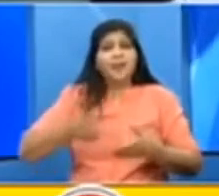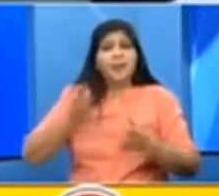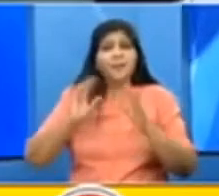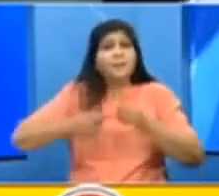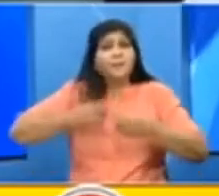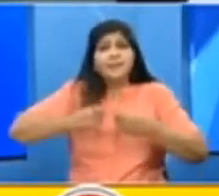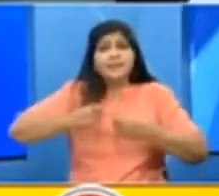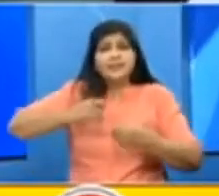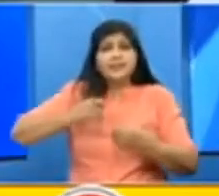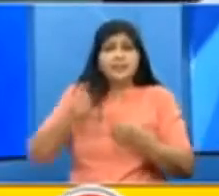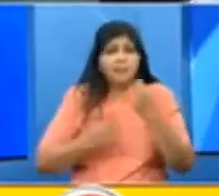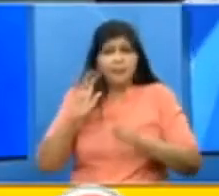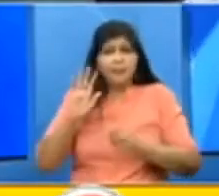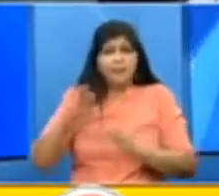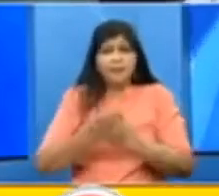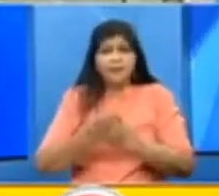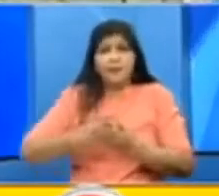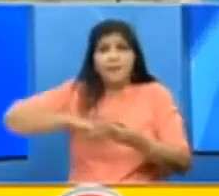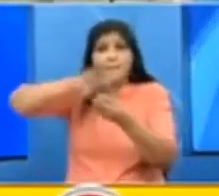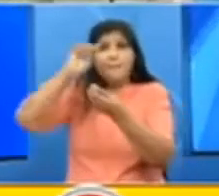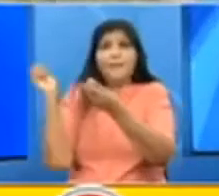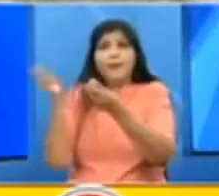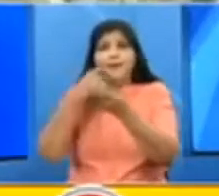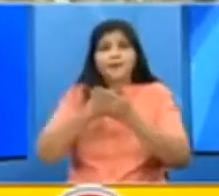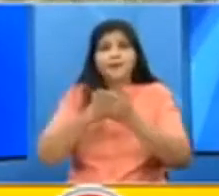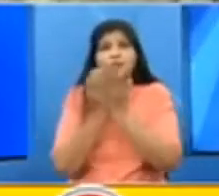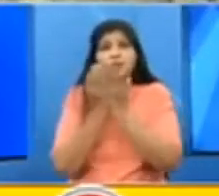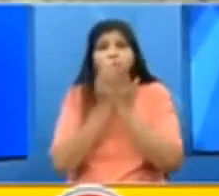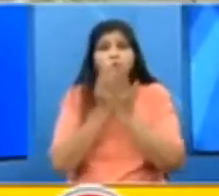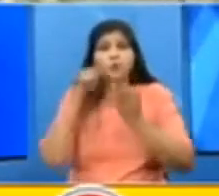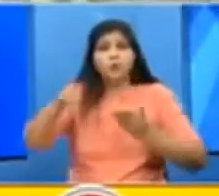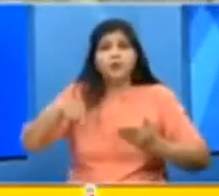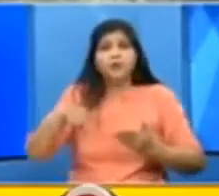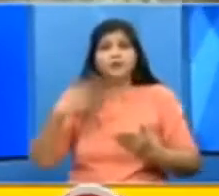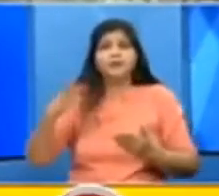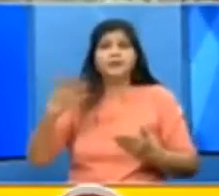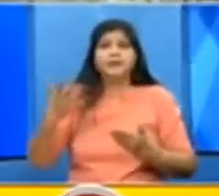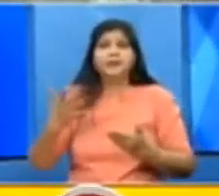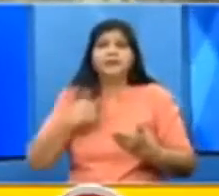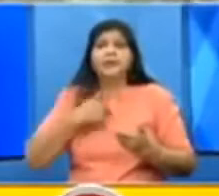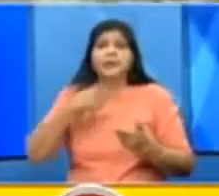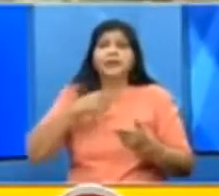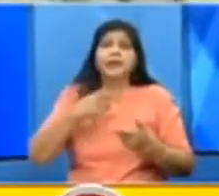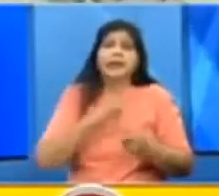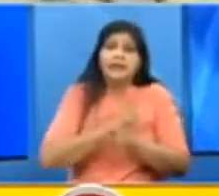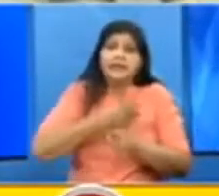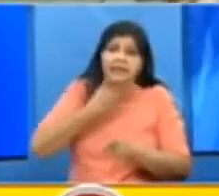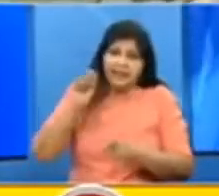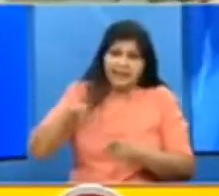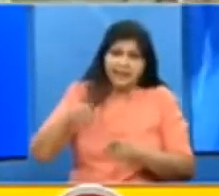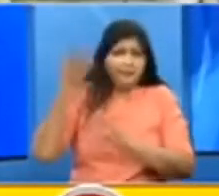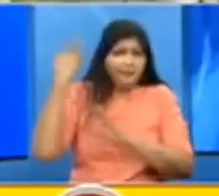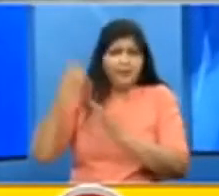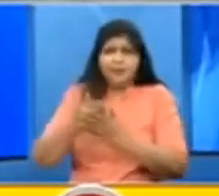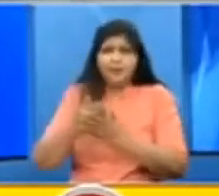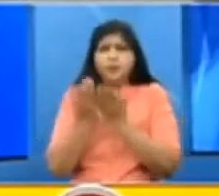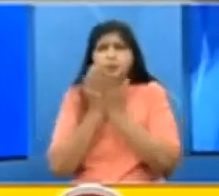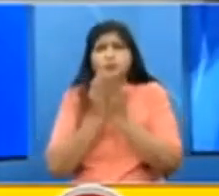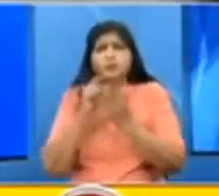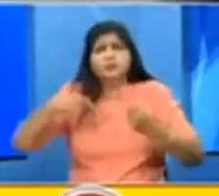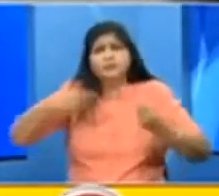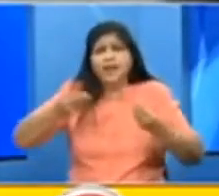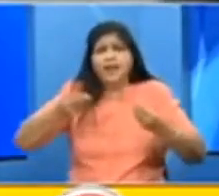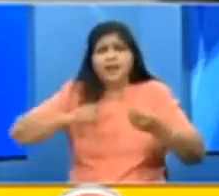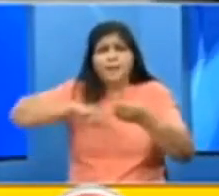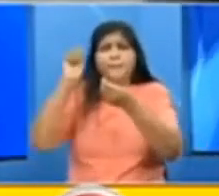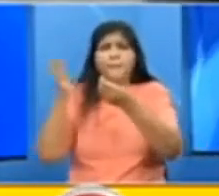बैडमिंटन। Badminton यस। in a school, or you had any chance to take a training? नो, इन स्कूल वी हैव ऑलरेडी